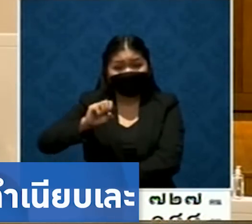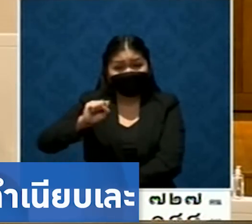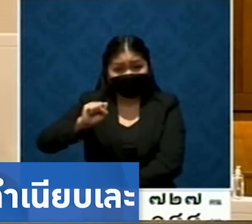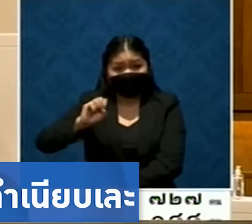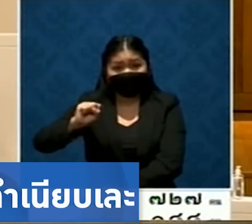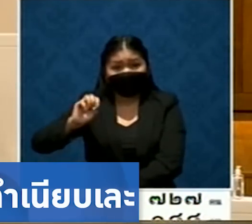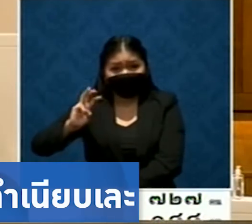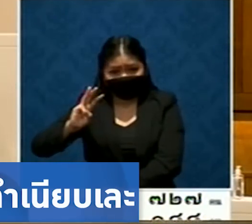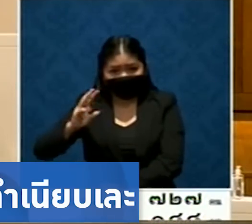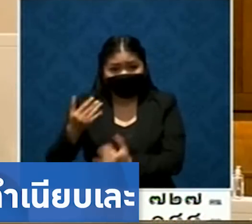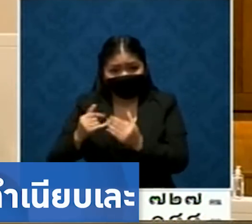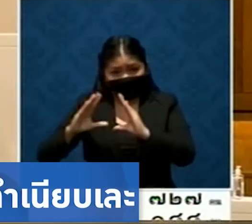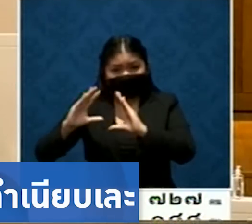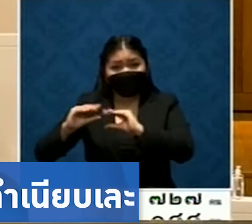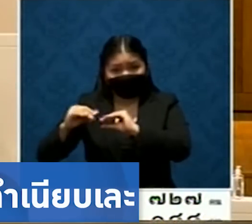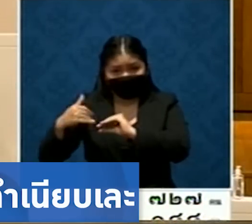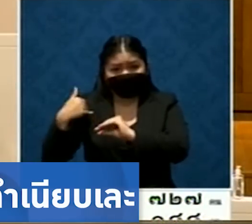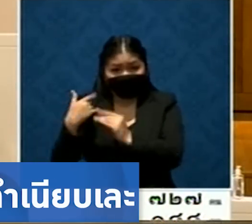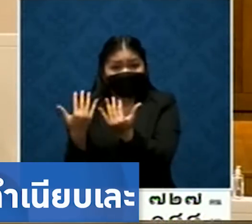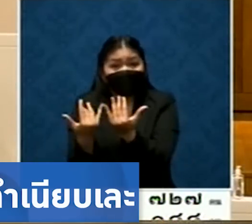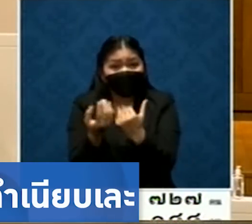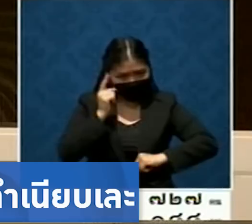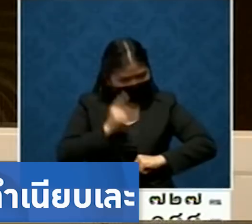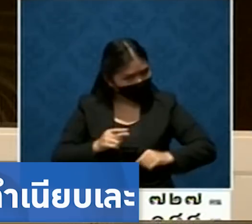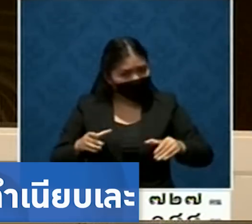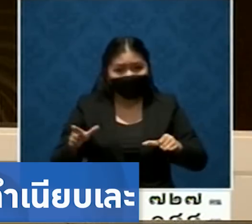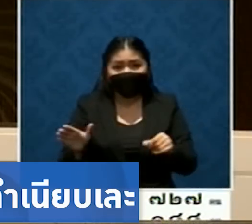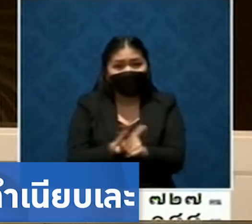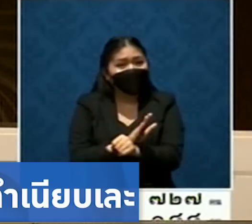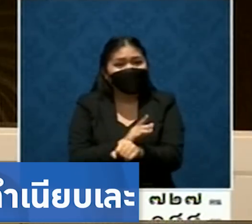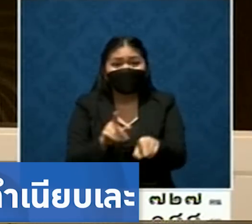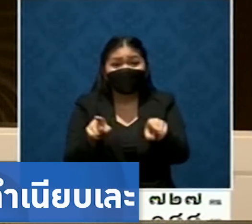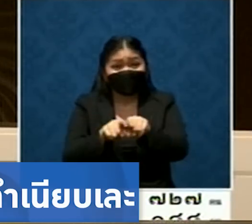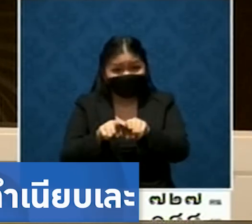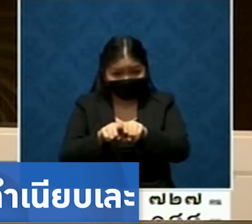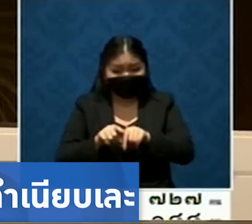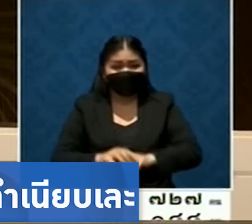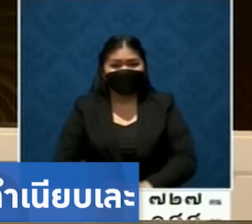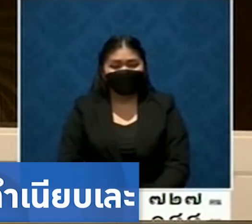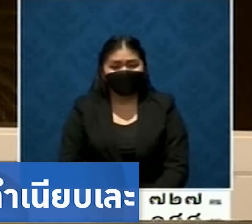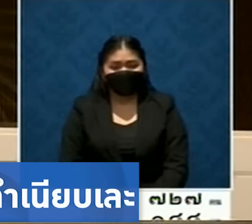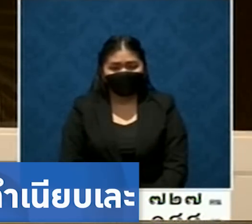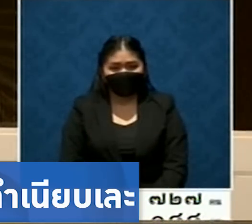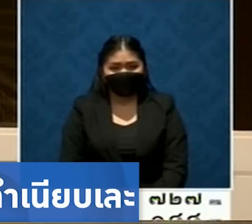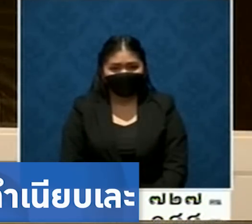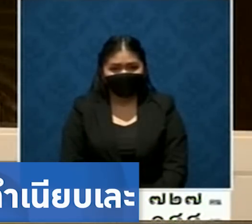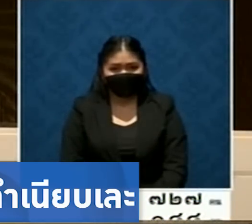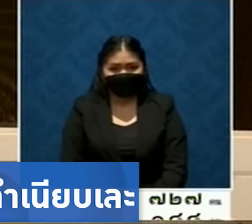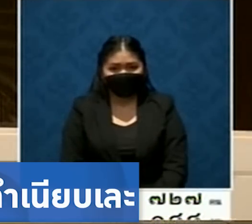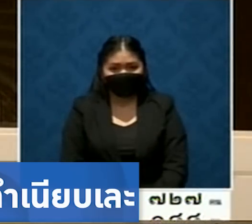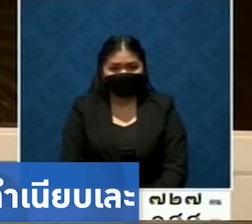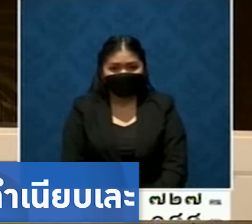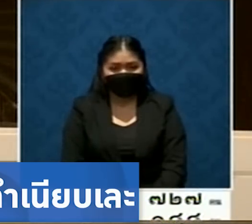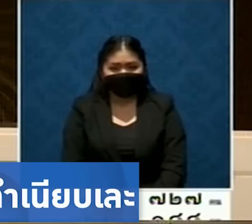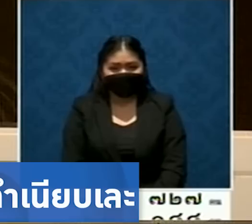ประชุมค่อนข้างแปลกนะครับคือกลุ่มเพื่อพลังประชารัฐกทมดังนั้นคงต้องดูต่อไปว่าพลังประชารัฐกทมกับพลเอก